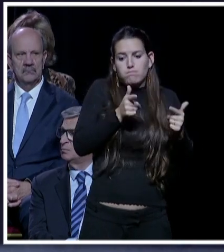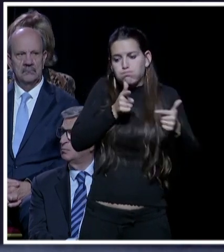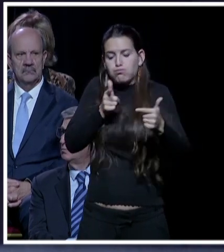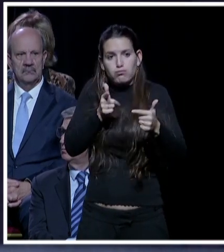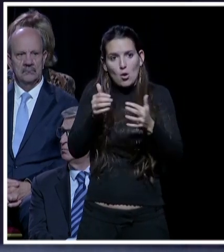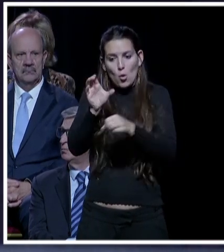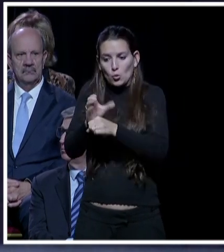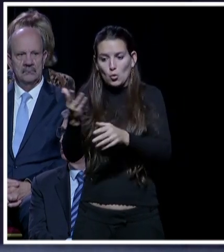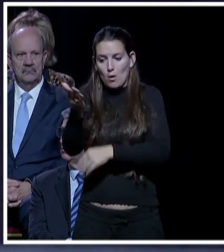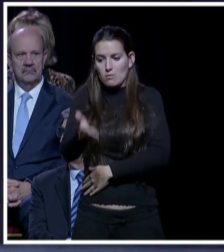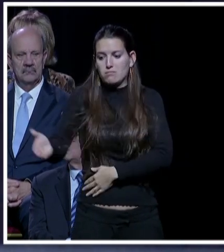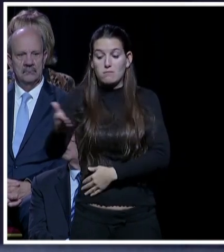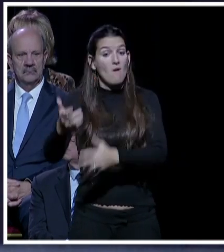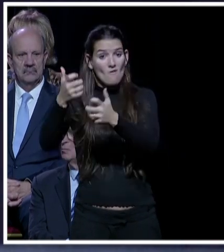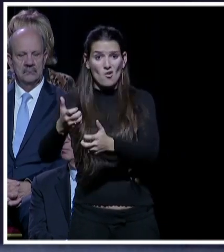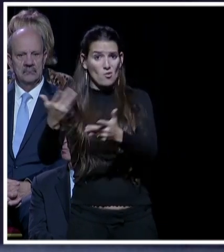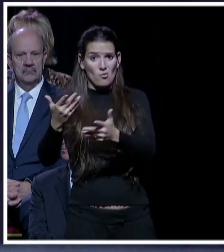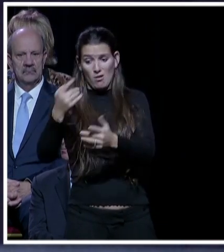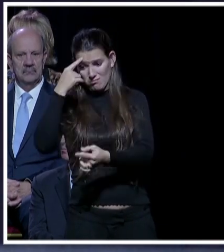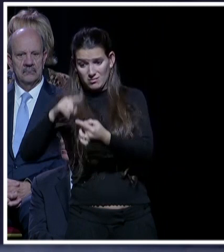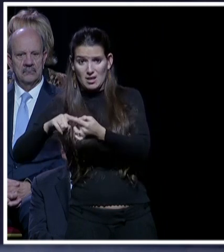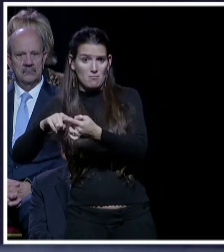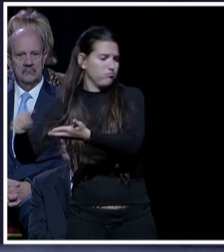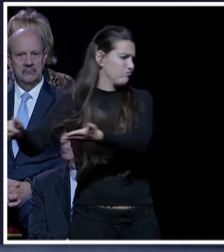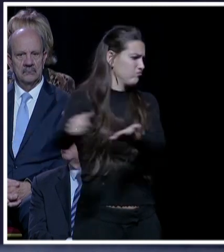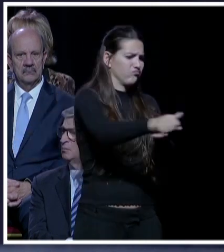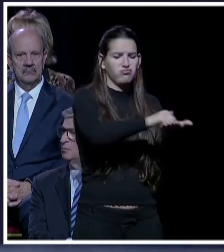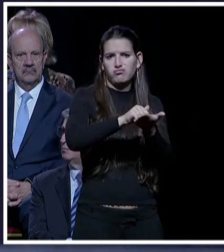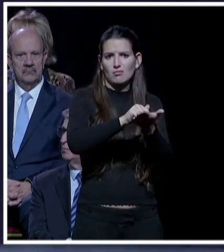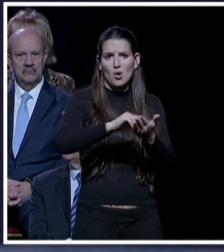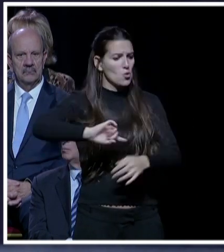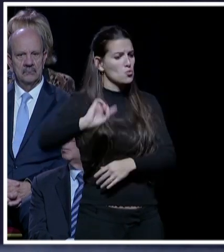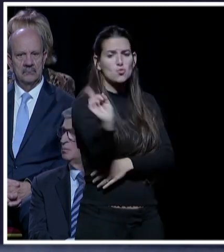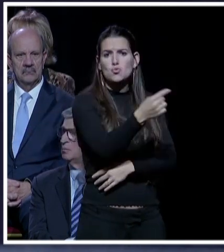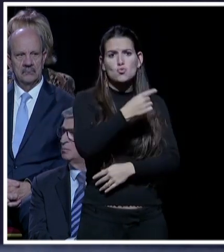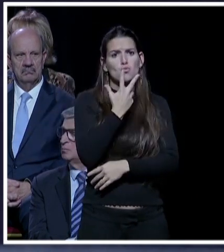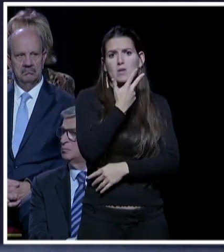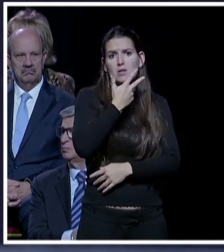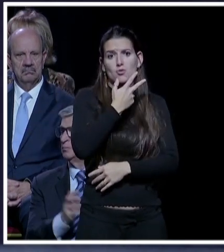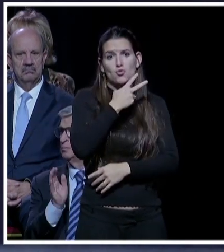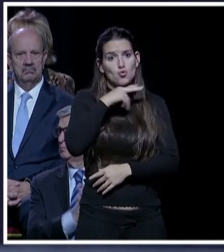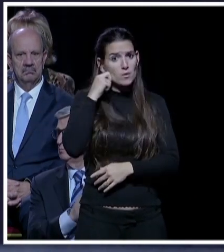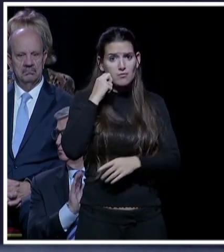objectif, l'extermination pure et simple de ce pays et des Juifs partout dans le monde.